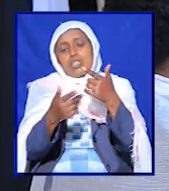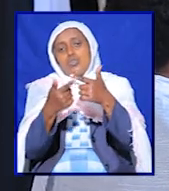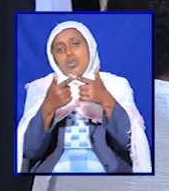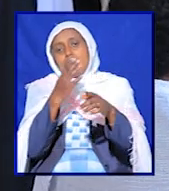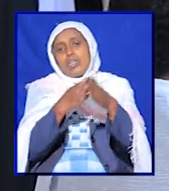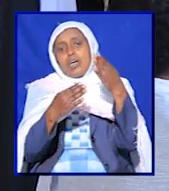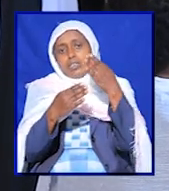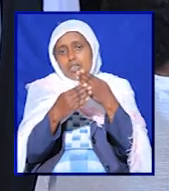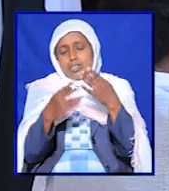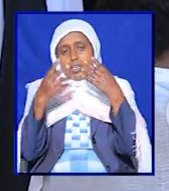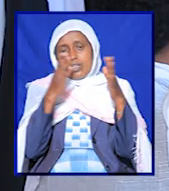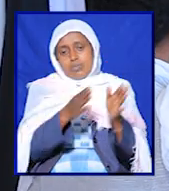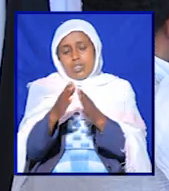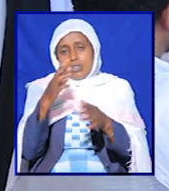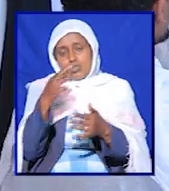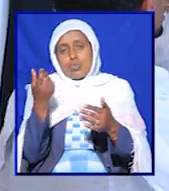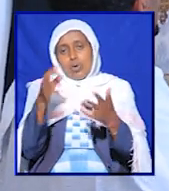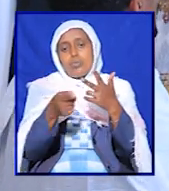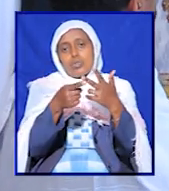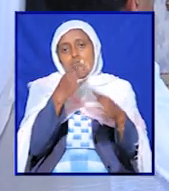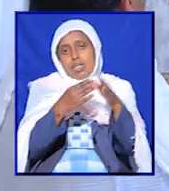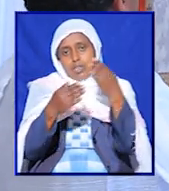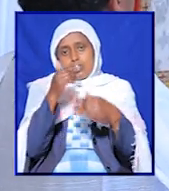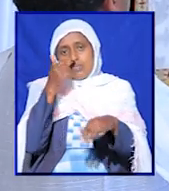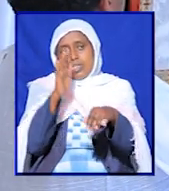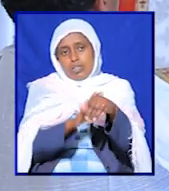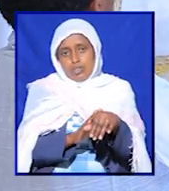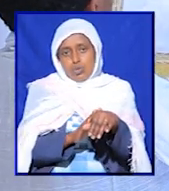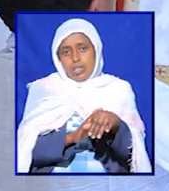ደረጃ የሚዘጋጁ ናቸው ወይም በሶስተኛ ደረጃም ብለን እንጠራቸዋለን።